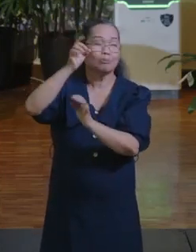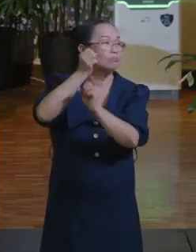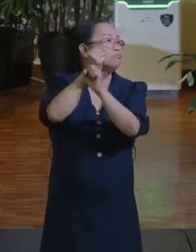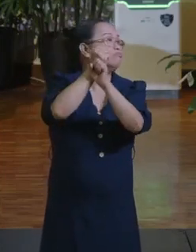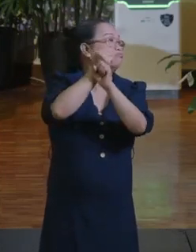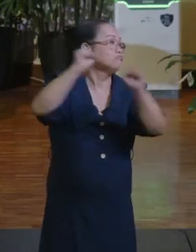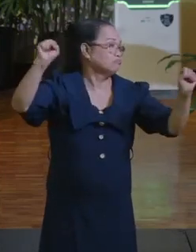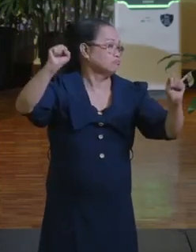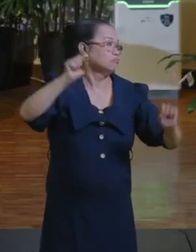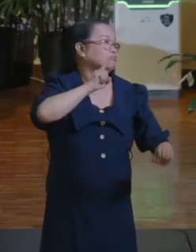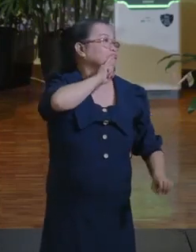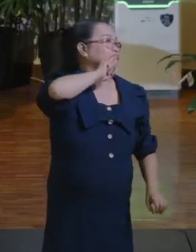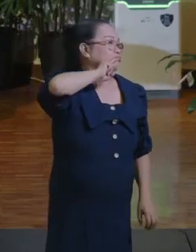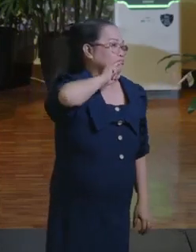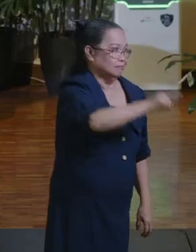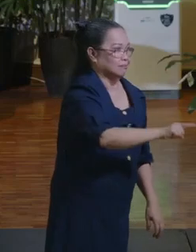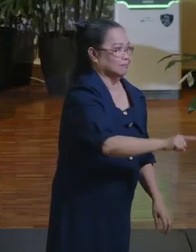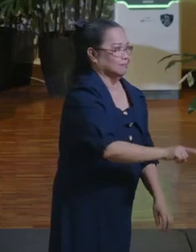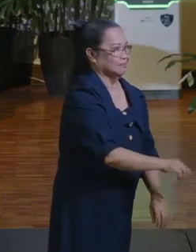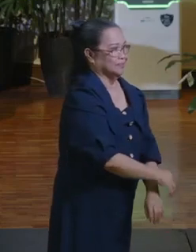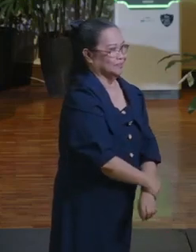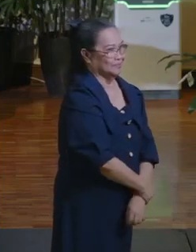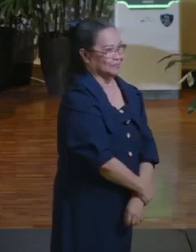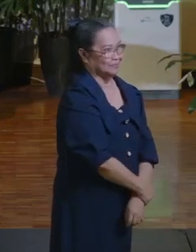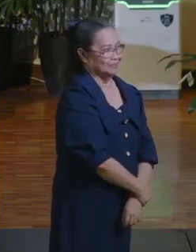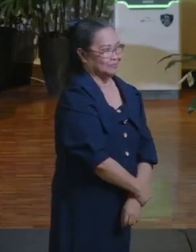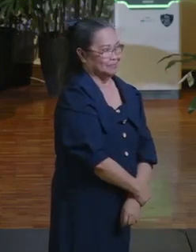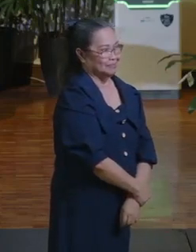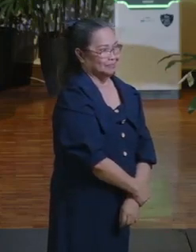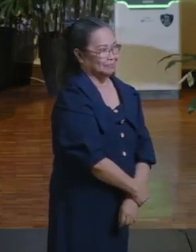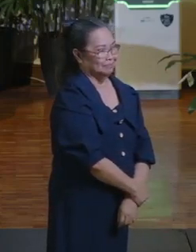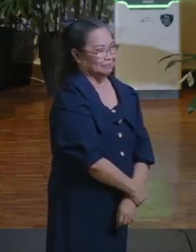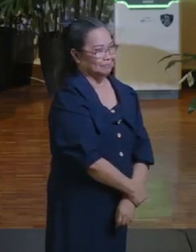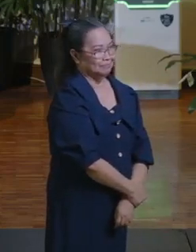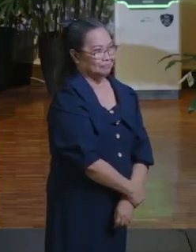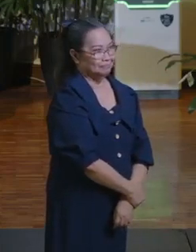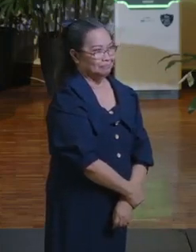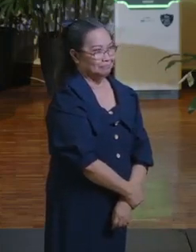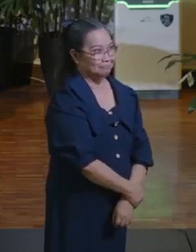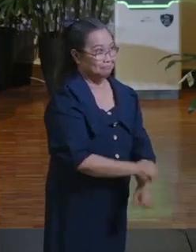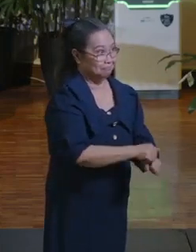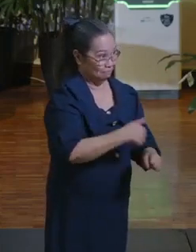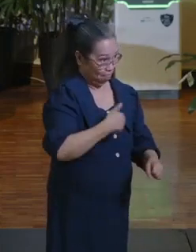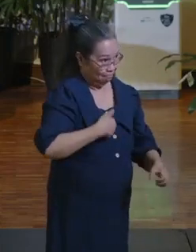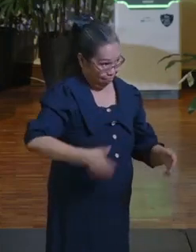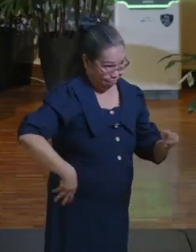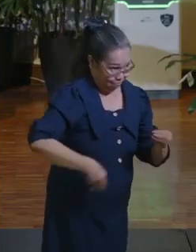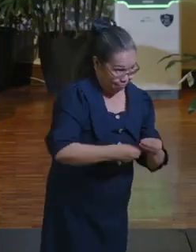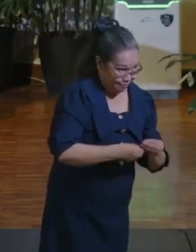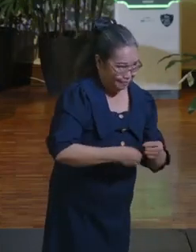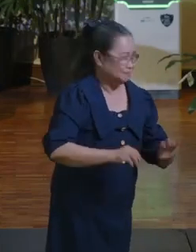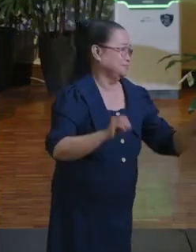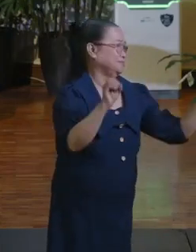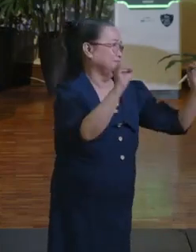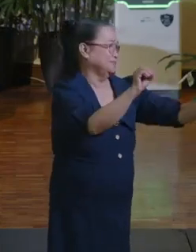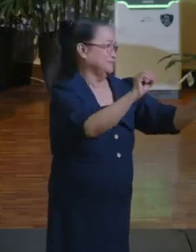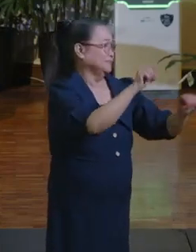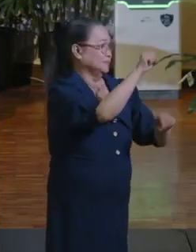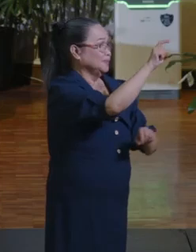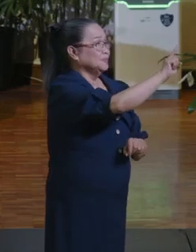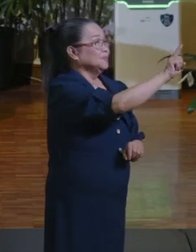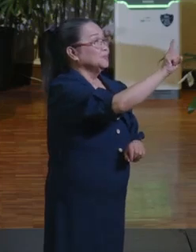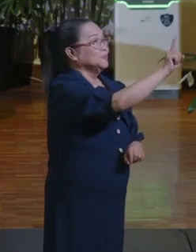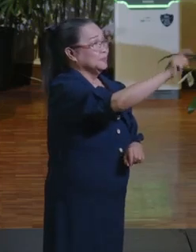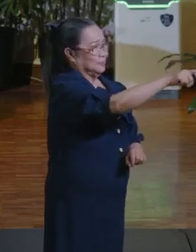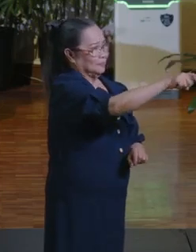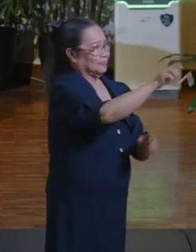maliligtas. Kaya kaibigan, kung ang kailangan lamang ay humingi ng tawad sa